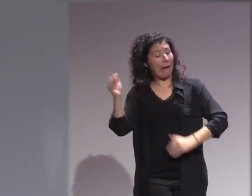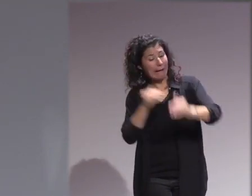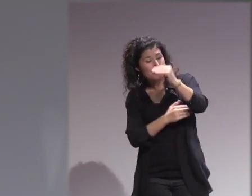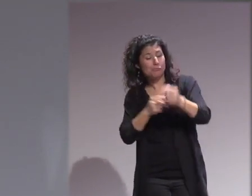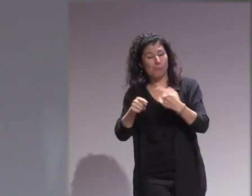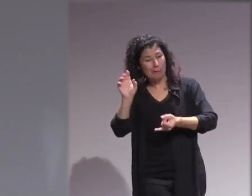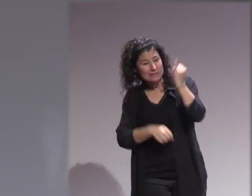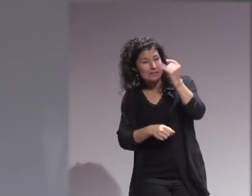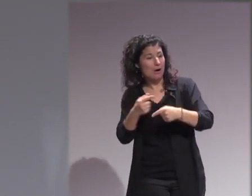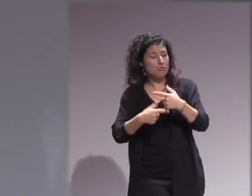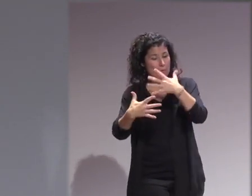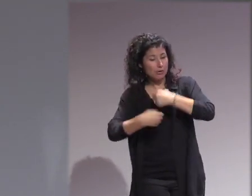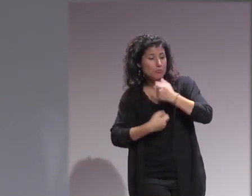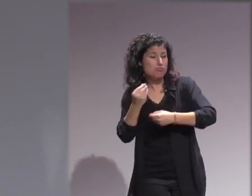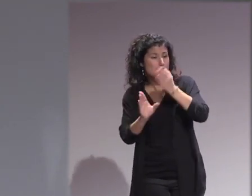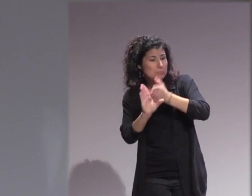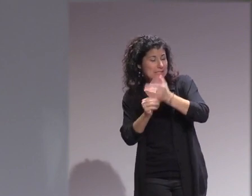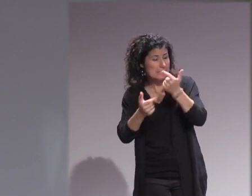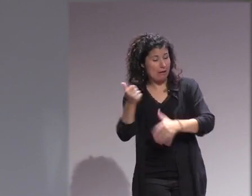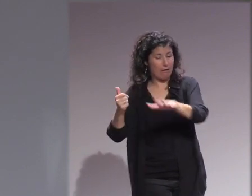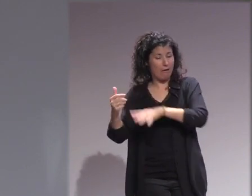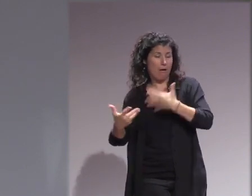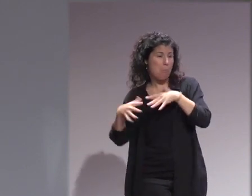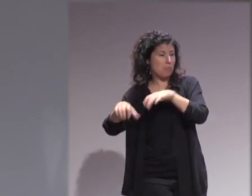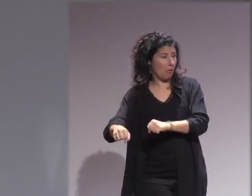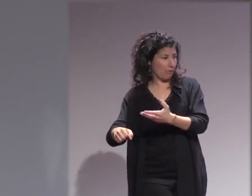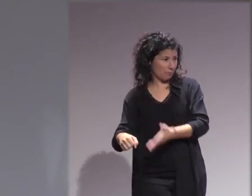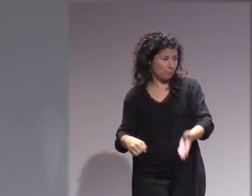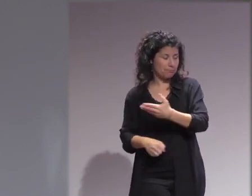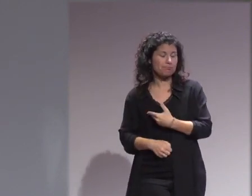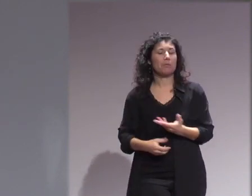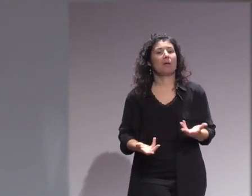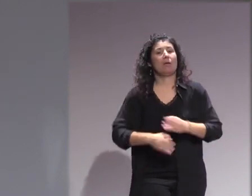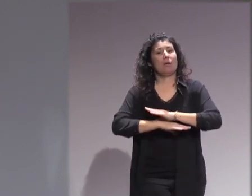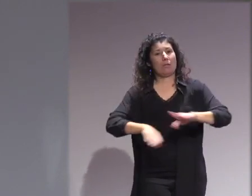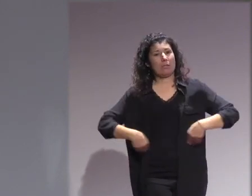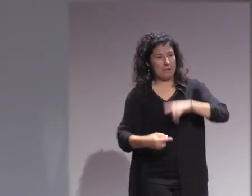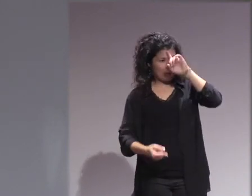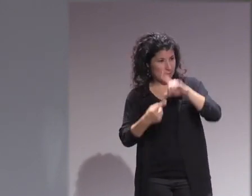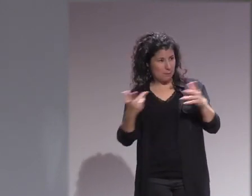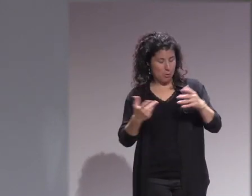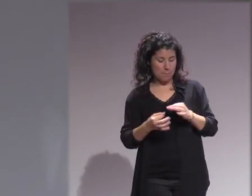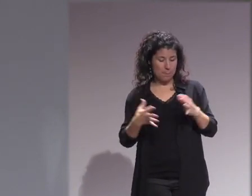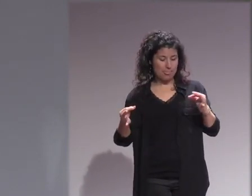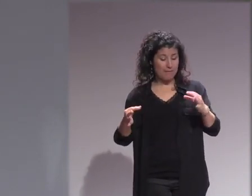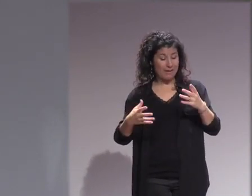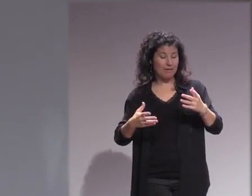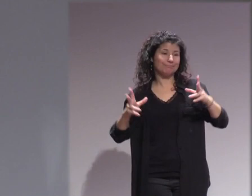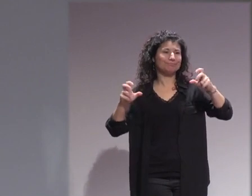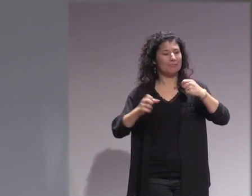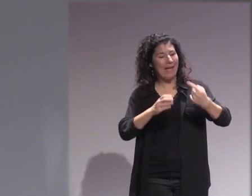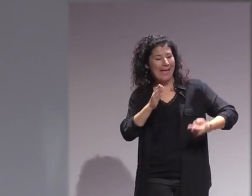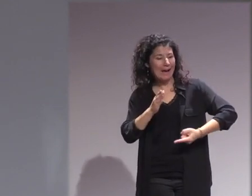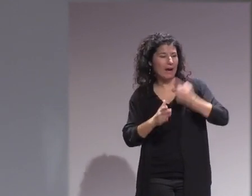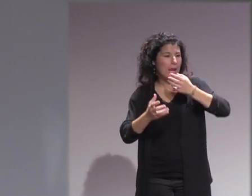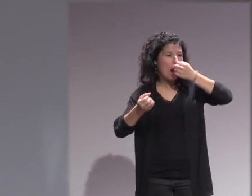l'adoption, les psys. Et puis, donc, le dernier sujet, c'est, en lien avec la réification, cette question des réabandons. Je voulais